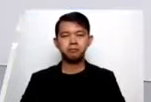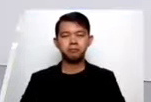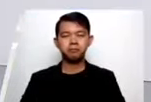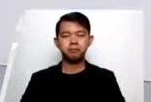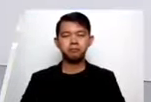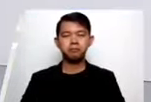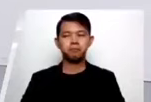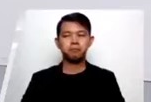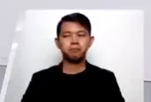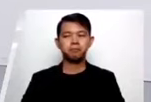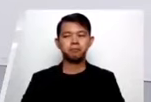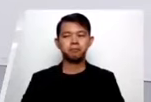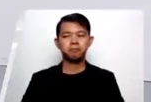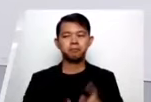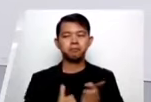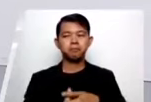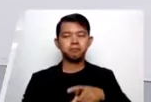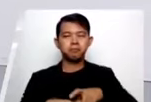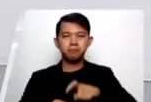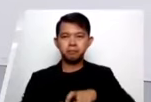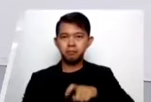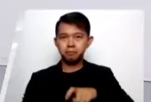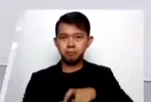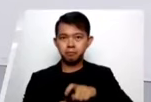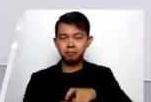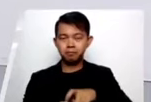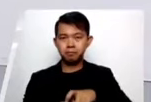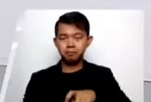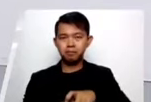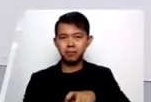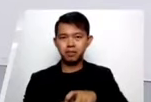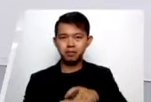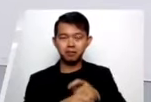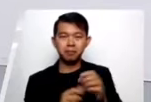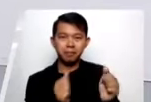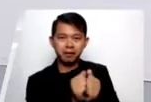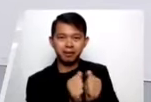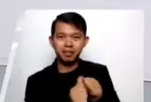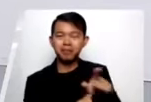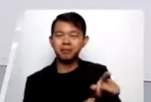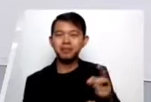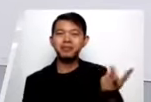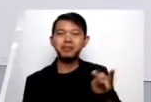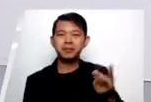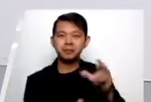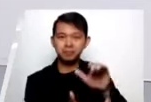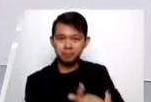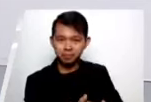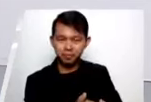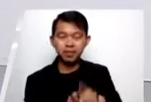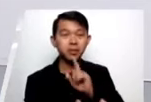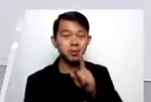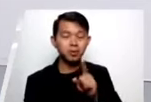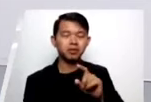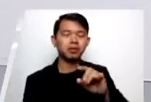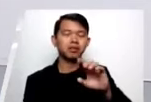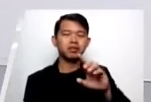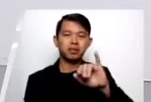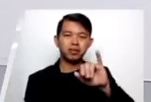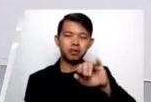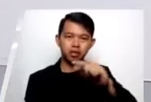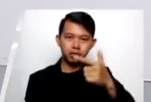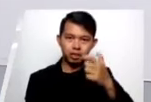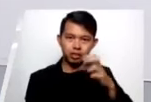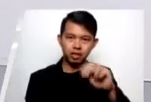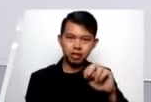First time magtatambal sa pelikula ng real-life couple na sina Jeneline Mercado at Dennis Trillo. Tungkol saan kaya ang istorya,